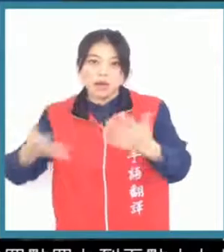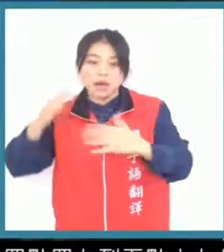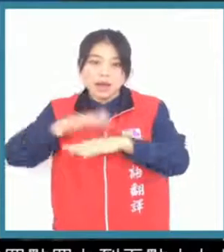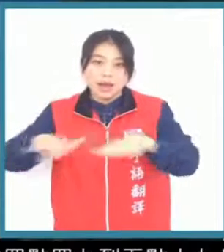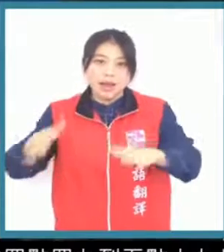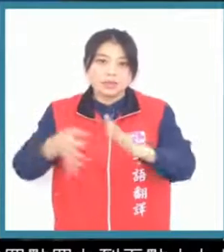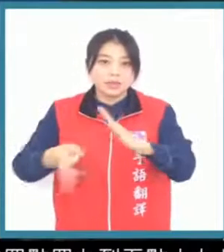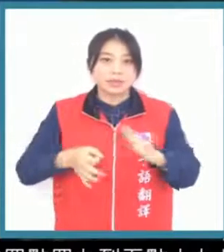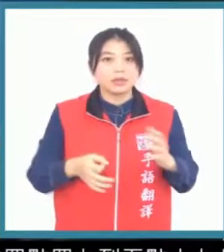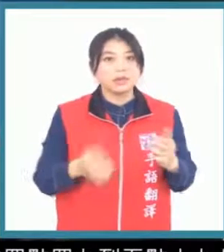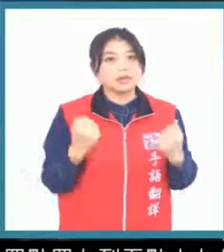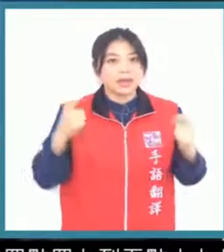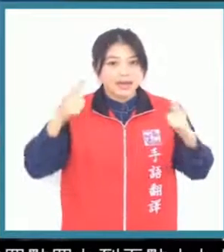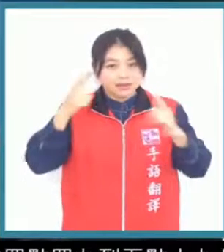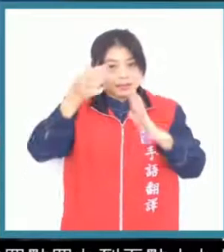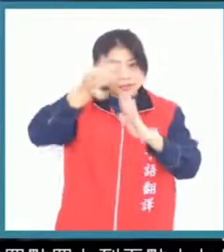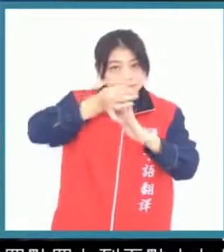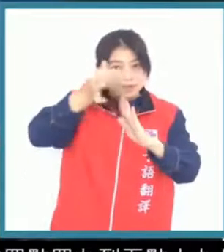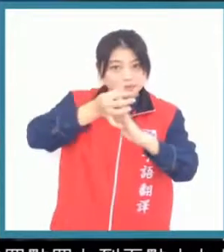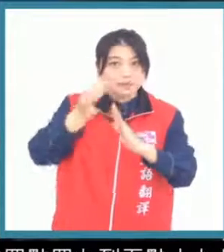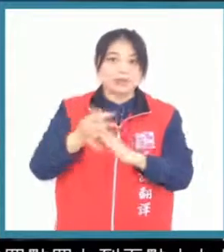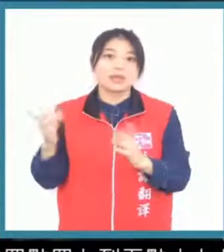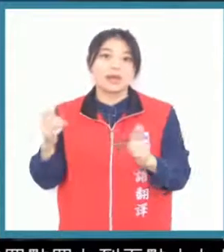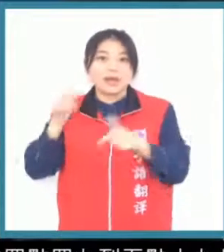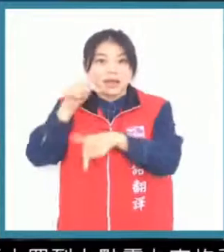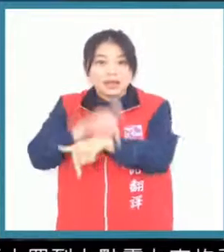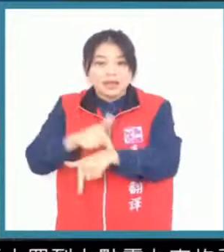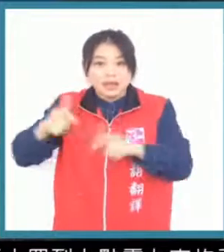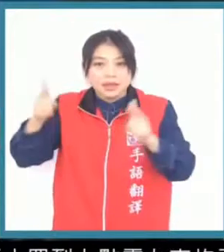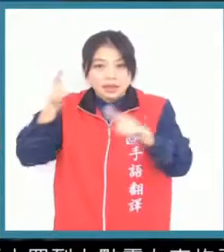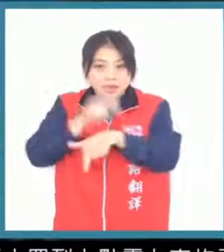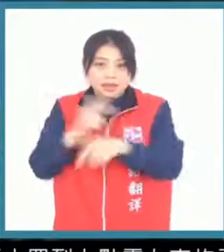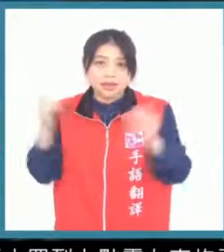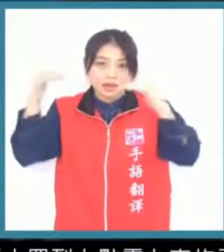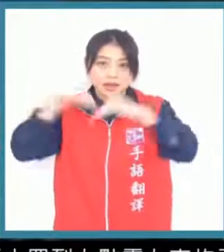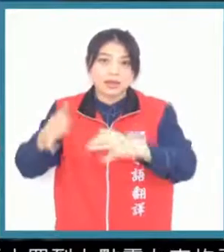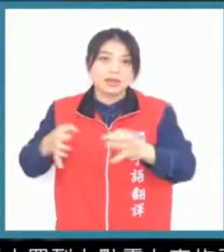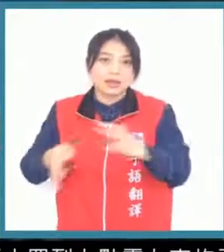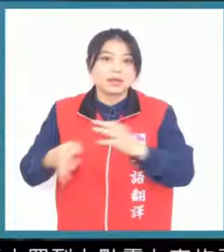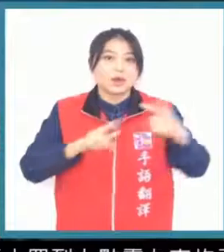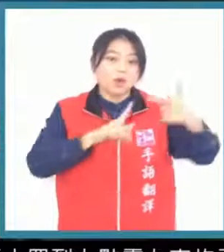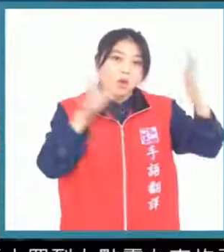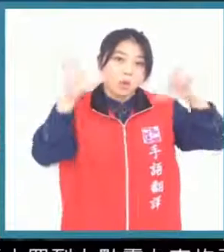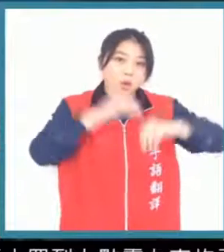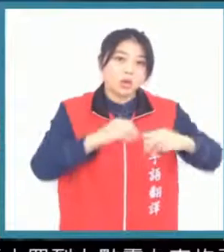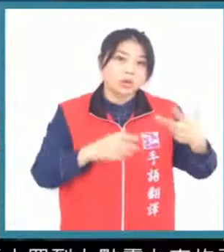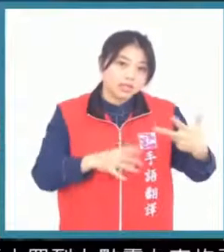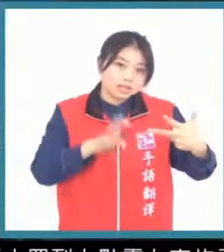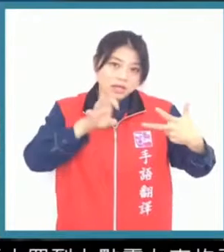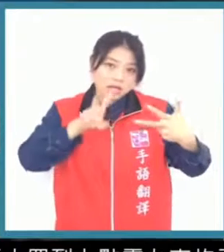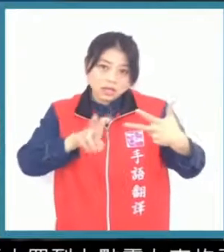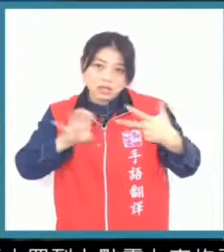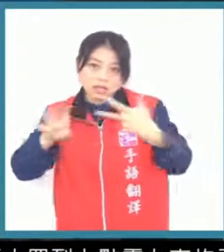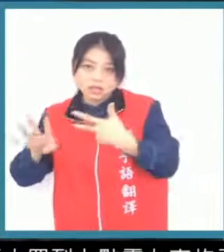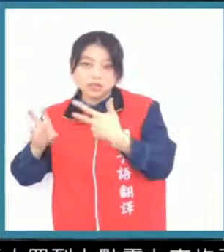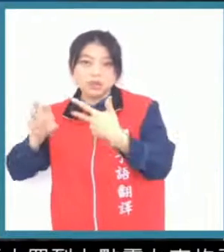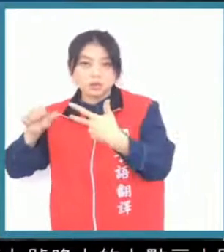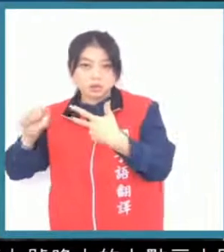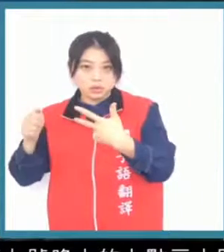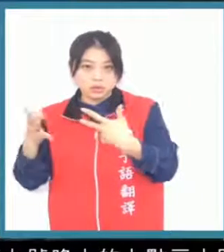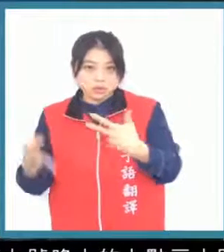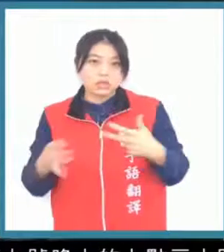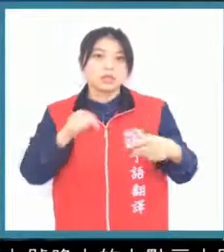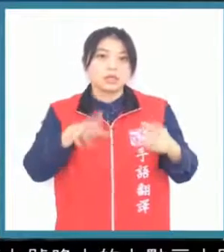5点54到7点09，南坎天主教堂，芦竹区南坎路129号。晚上的7点24到7点54，汉堡王台茂